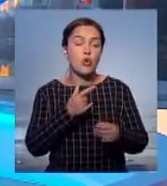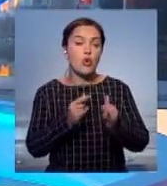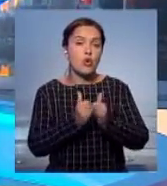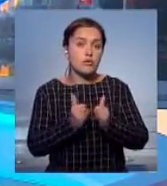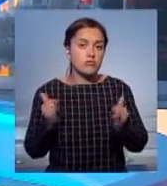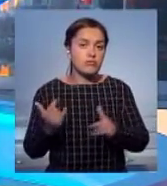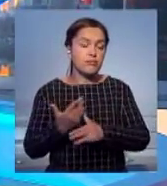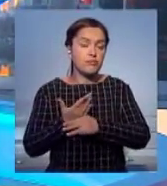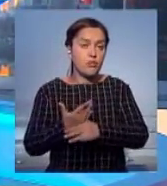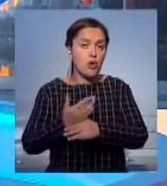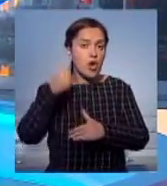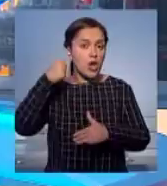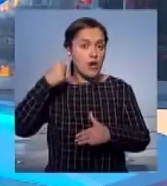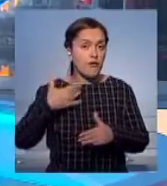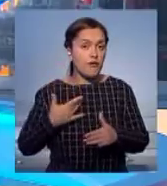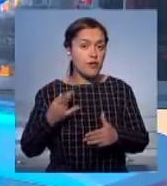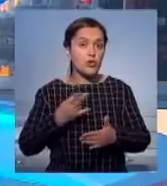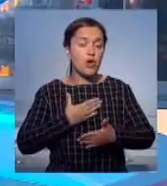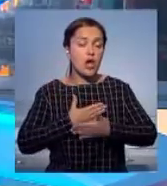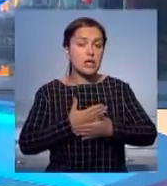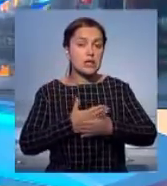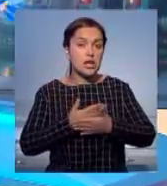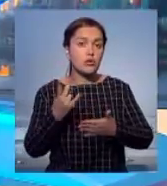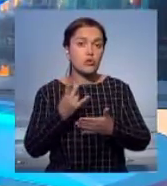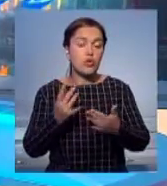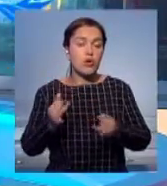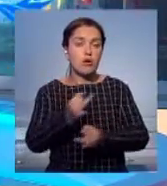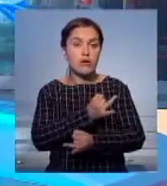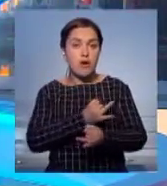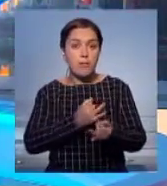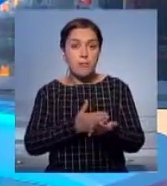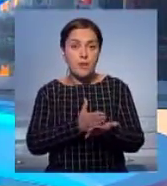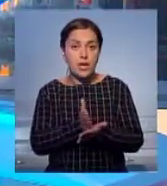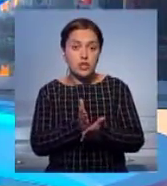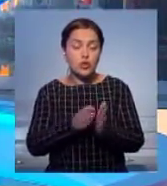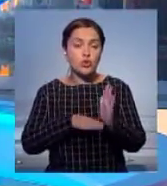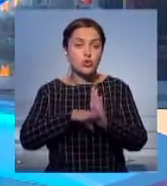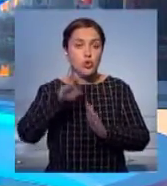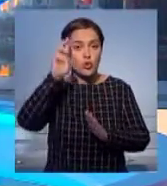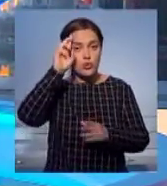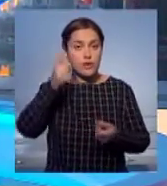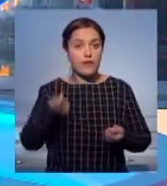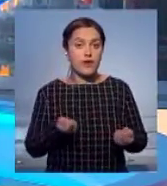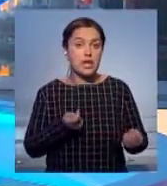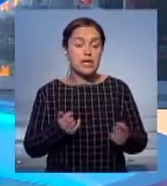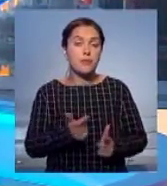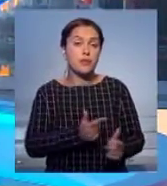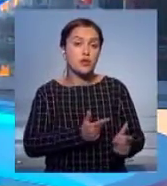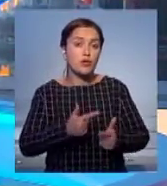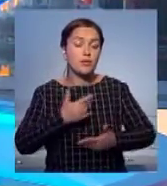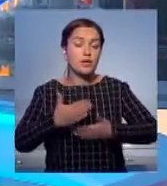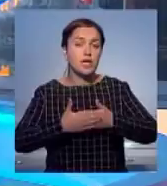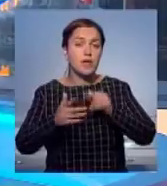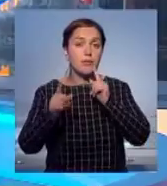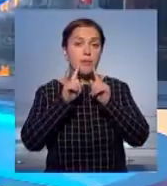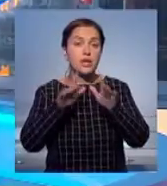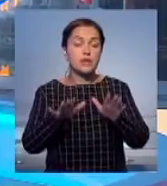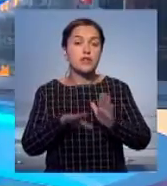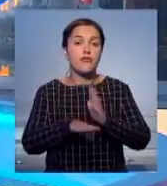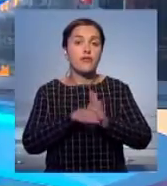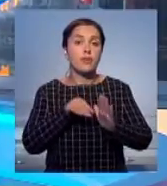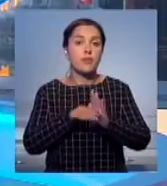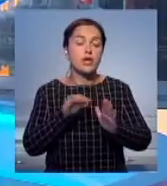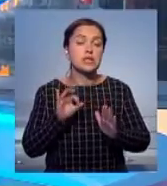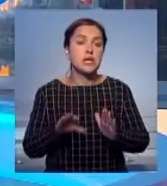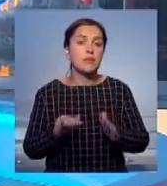развитию этой страны, направленному на активизацию политического диалога, улучшение государственного управления и подготовки к предстоящим